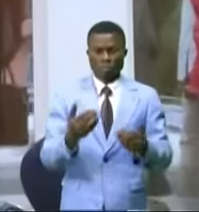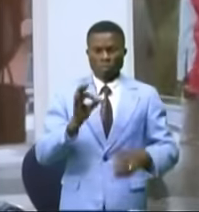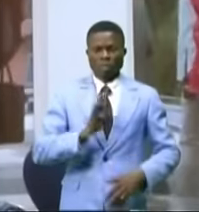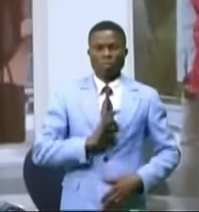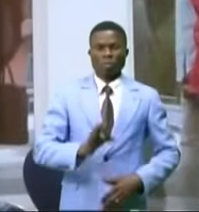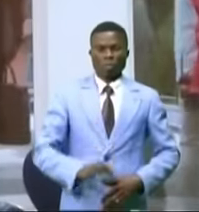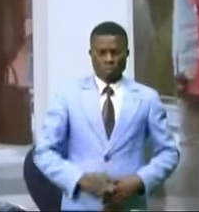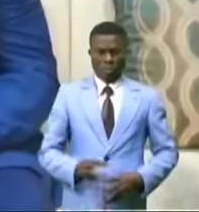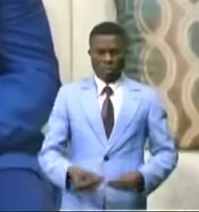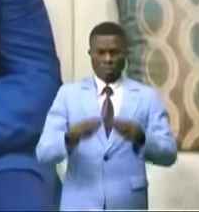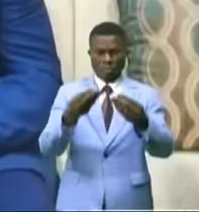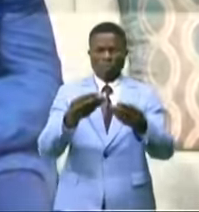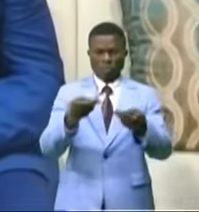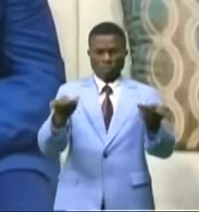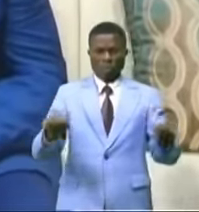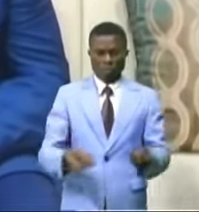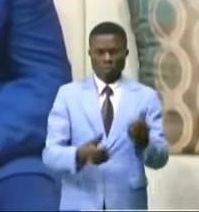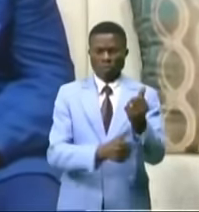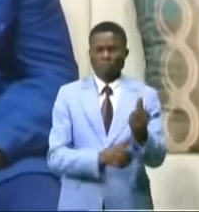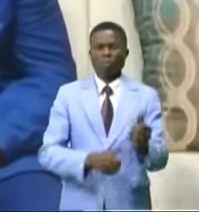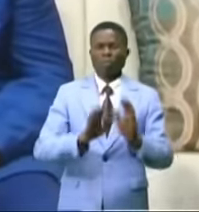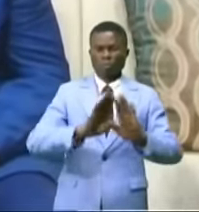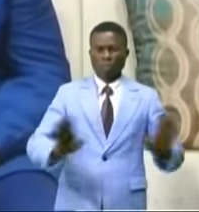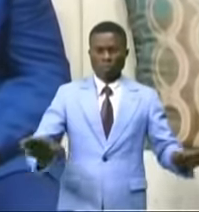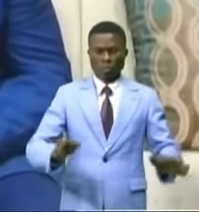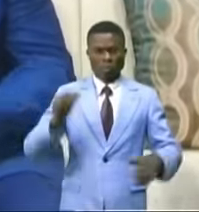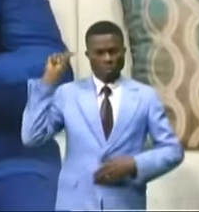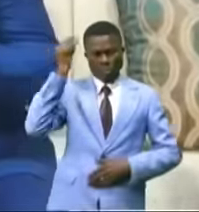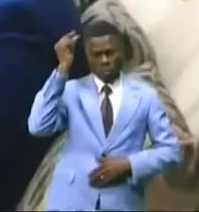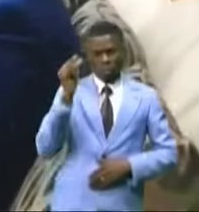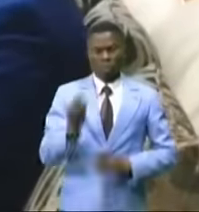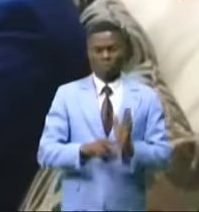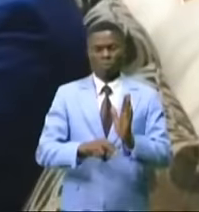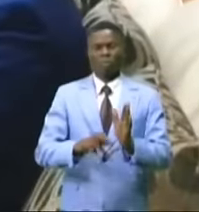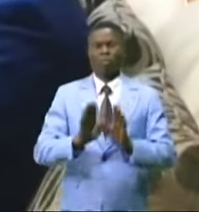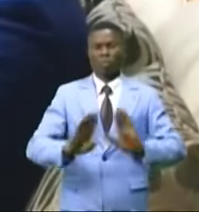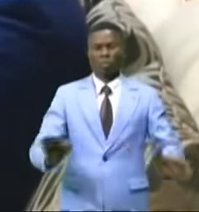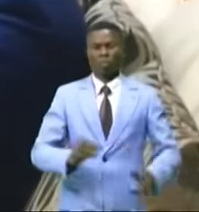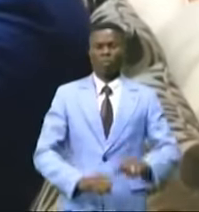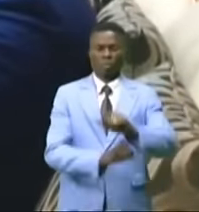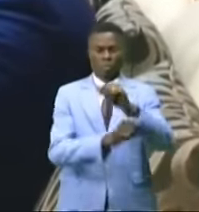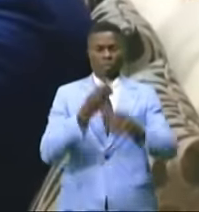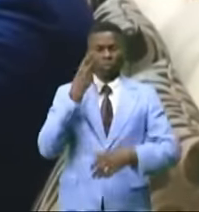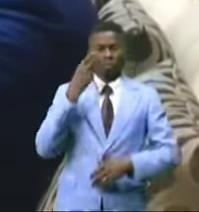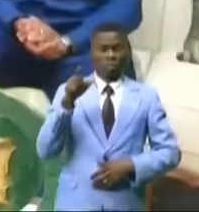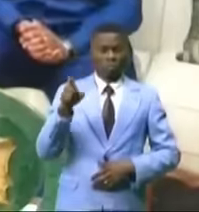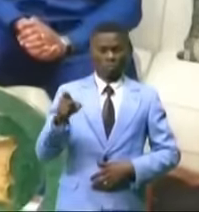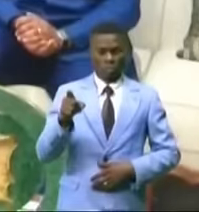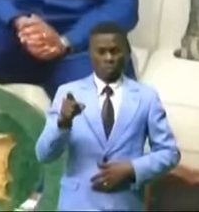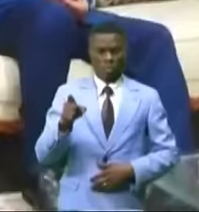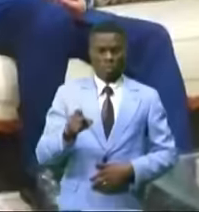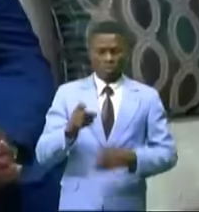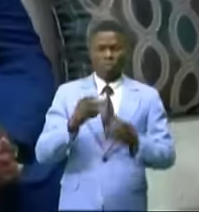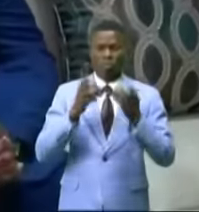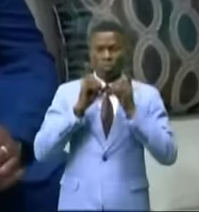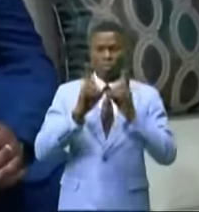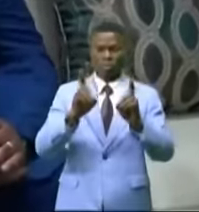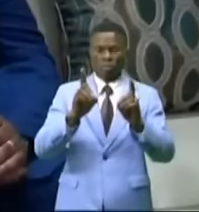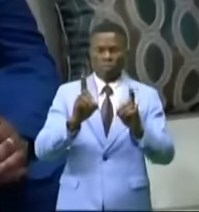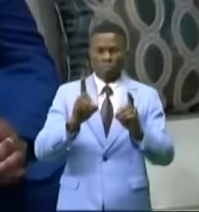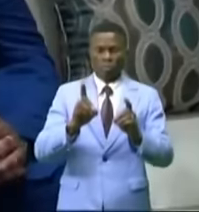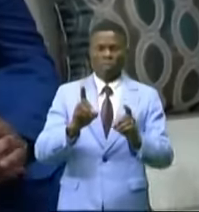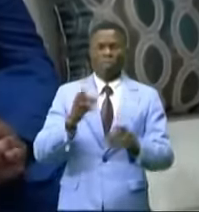de mettre en place dans un délai raisonnable un gouvernement capable d'accompagner sa vision déclinée dans son discours